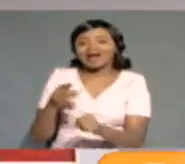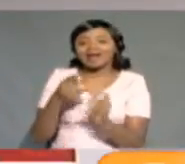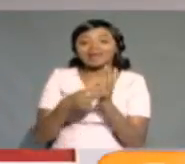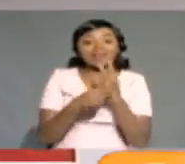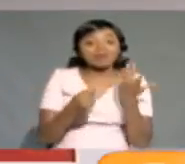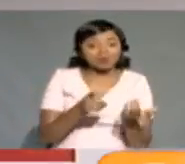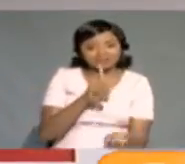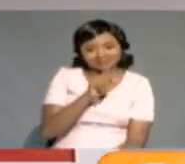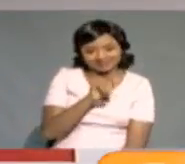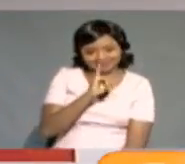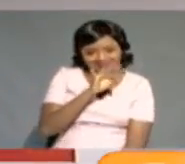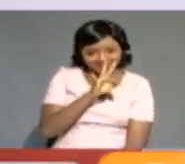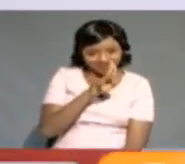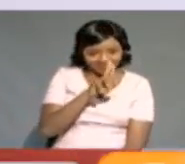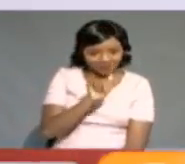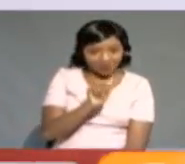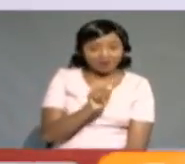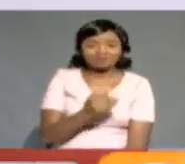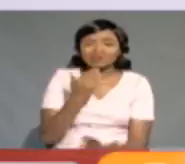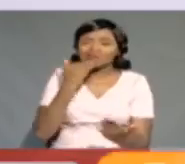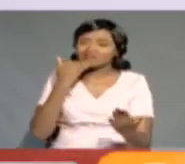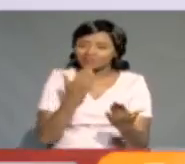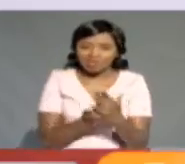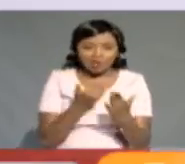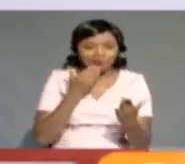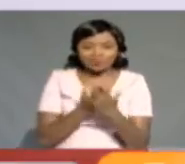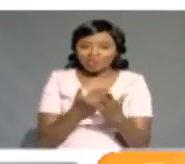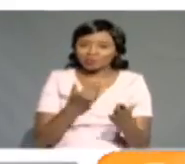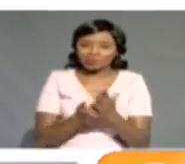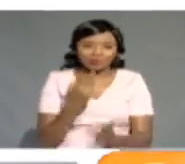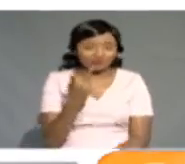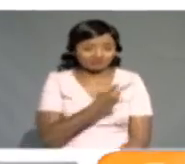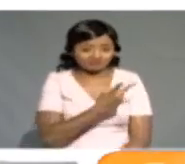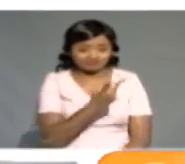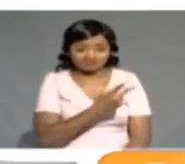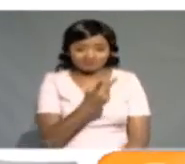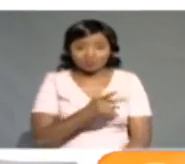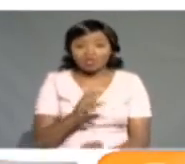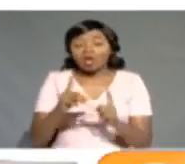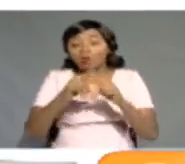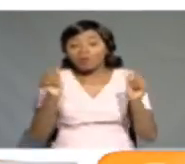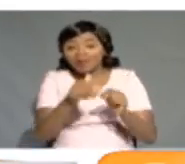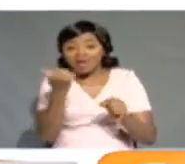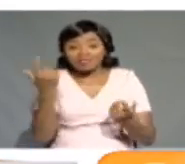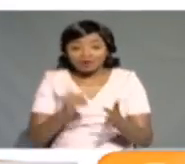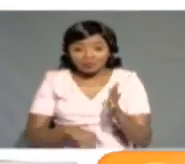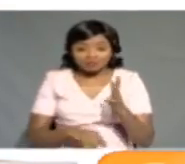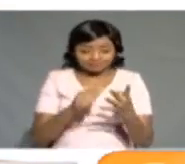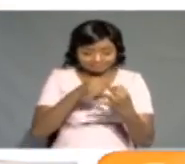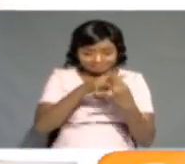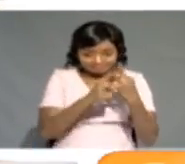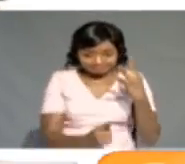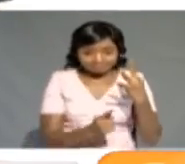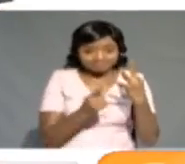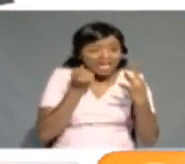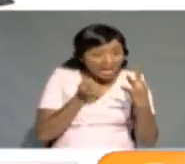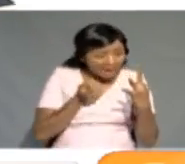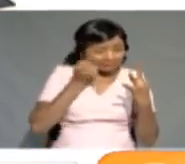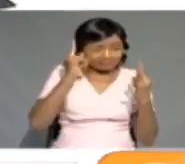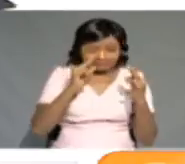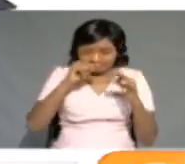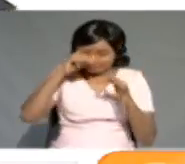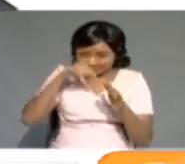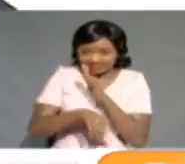kutifua. Haya, asanteni sana. Nuzu Beribakari na Munene Nyaga. Kutimua, kutifua na kutibua. Asanteni sana